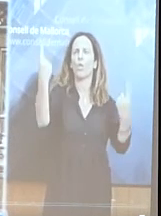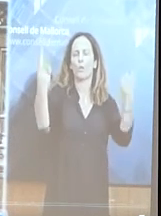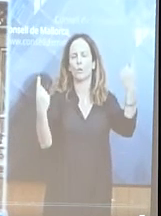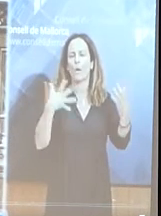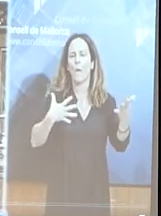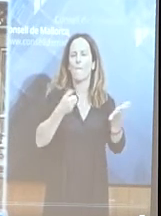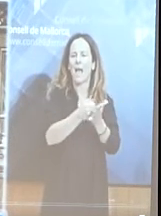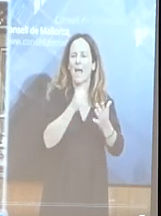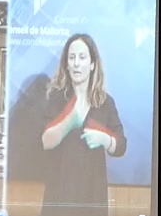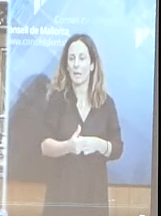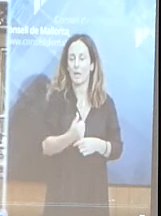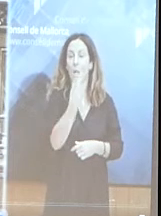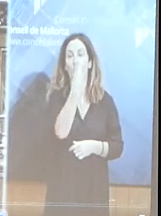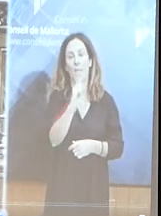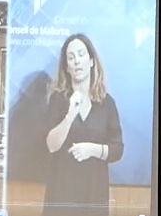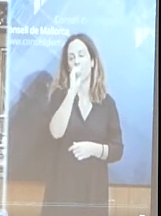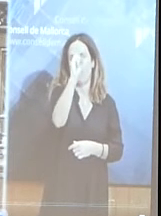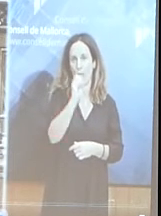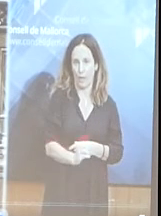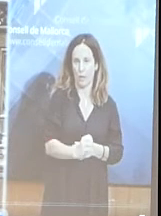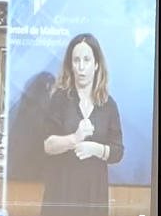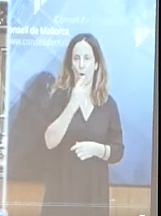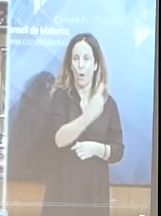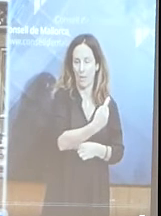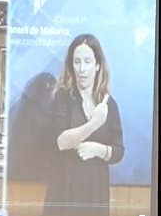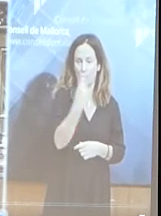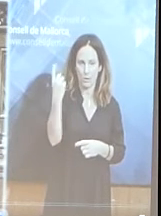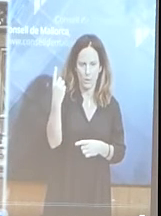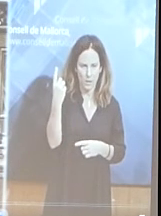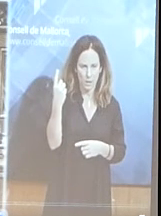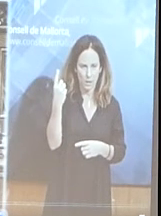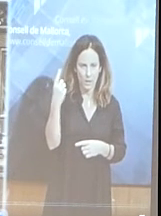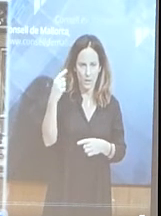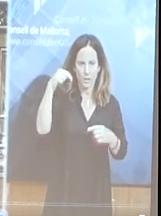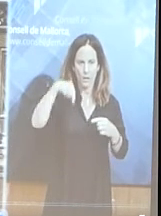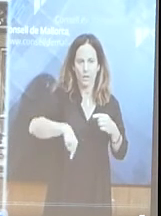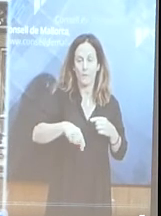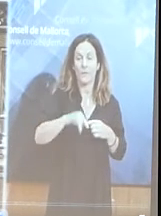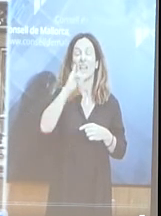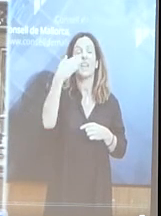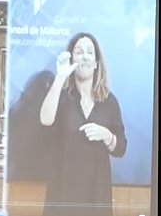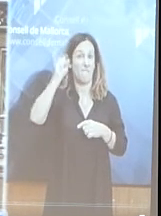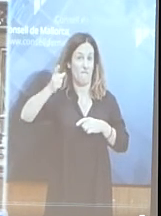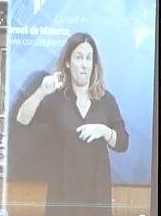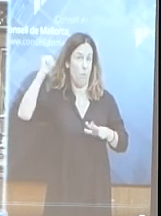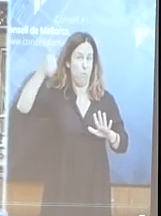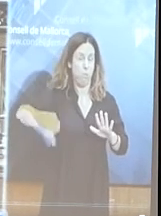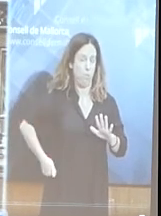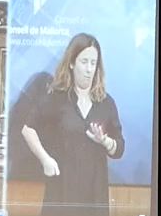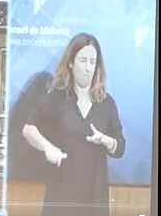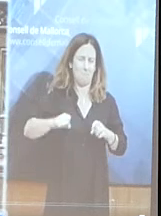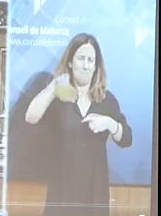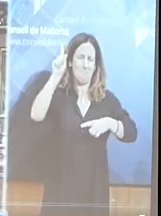Nominalment, el 20%. A la pràctica, un 10%. I els de l'IBEX, 35%, la gent més